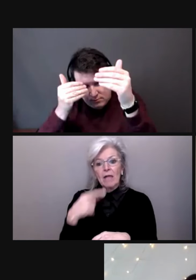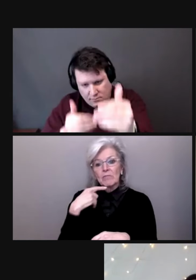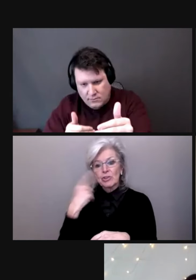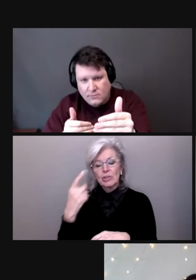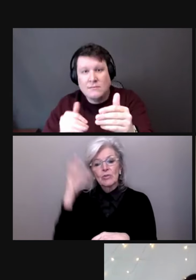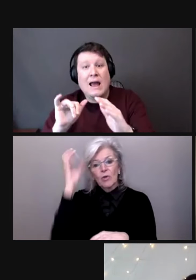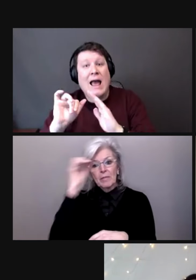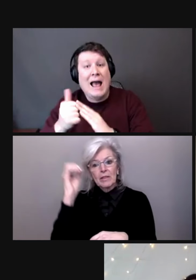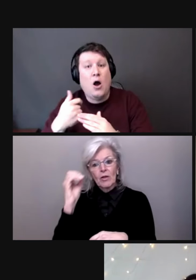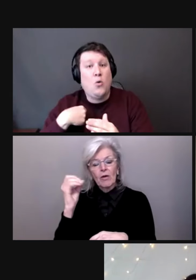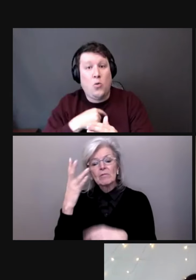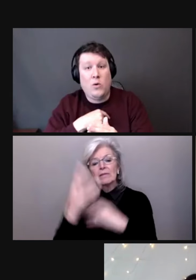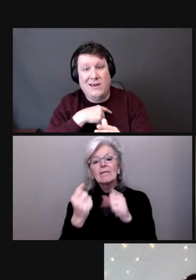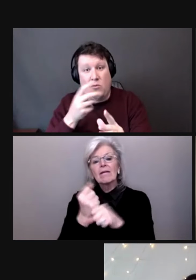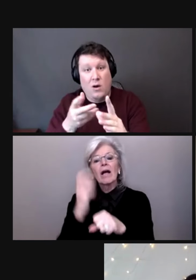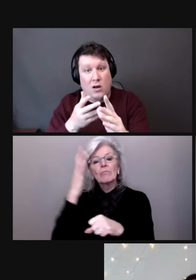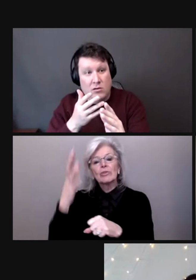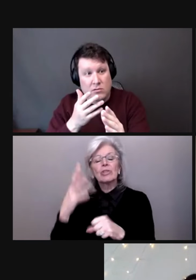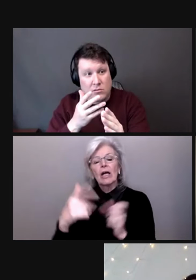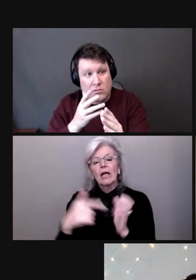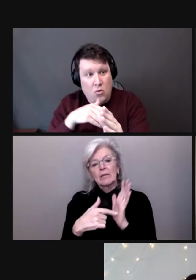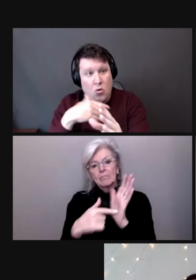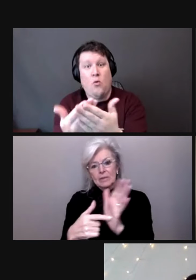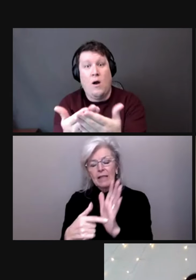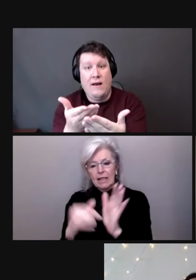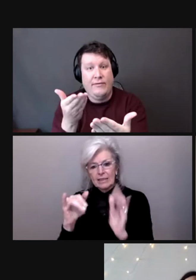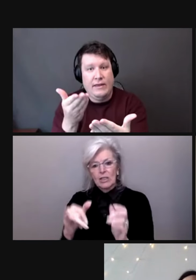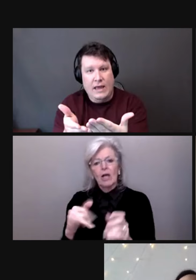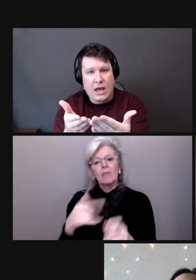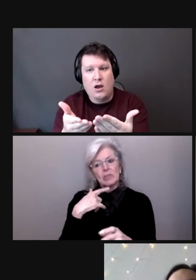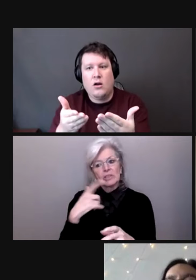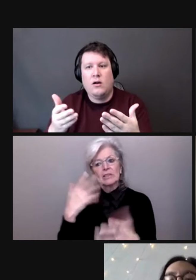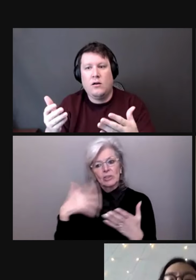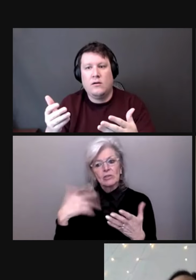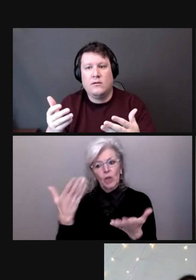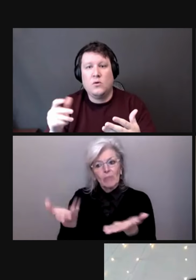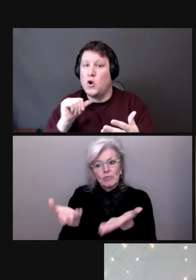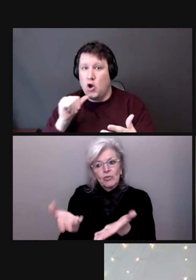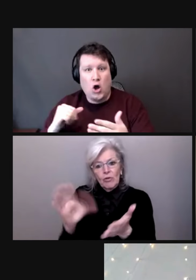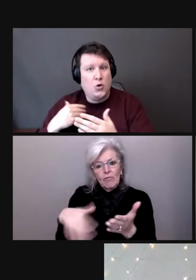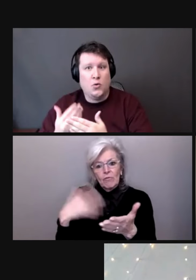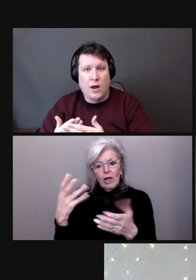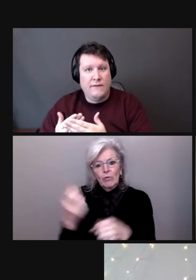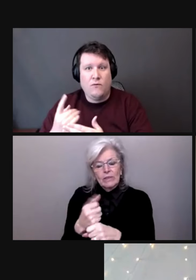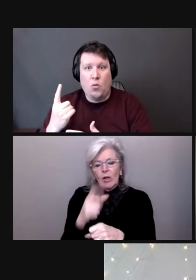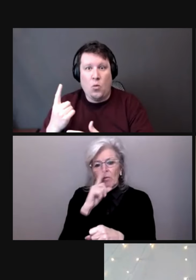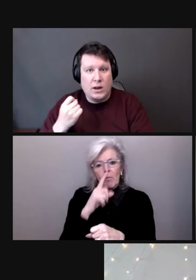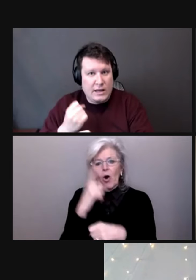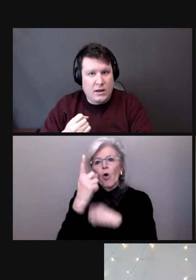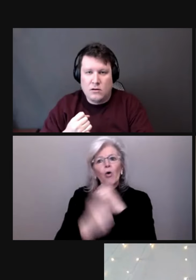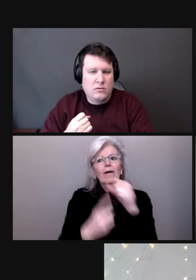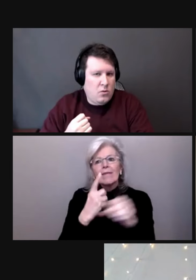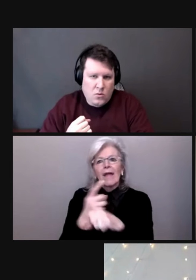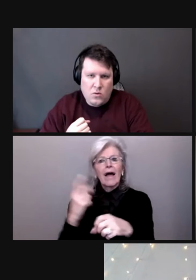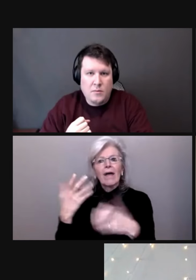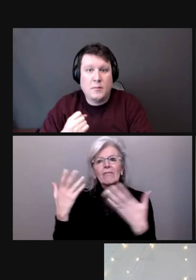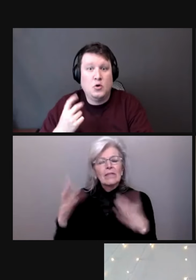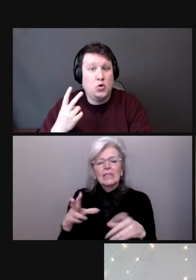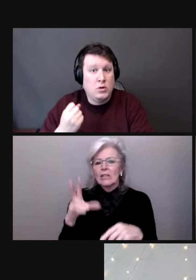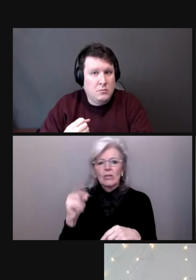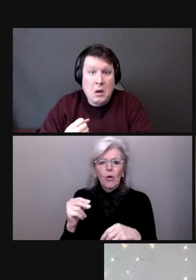les cinq prochaines années, par exemple. C'est comme ça qu'on va y arriver. On ne pas le faire en un an, mais ça va peut-être prendre